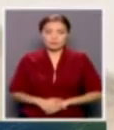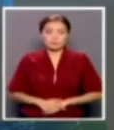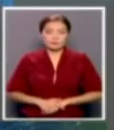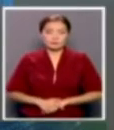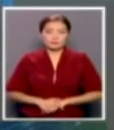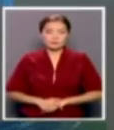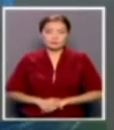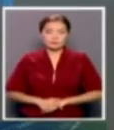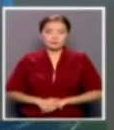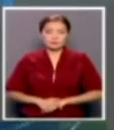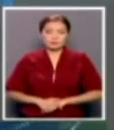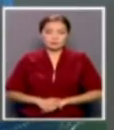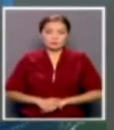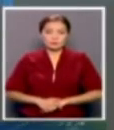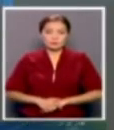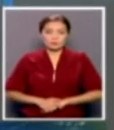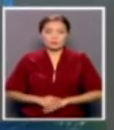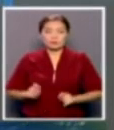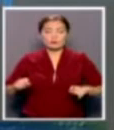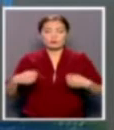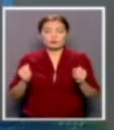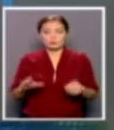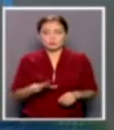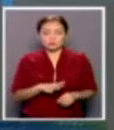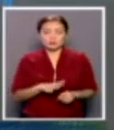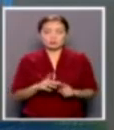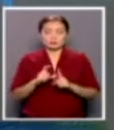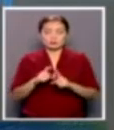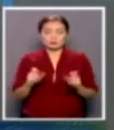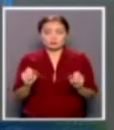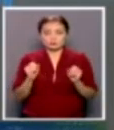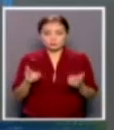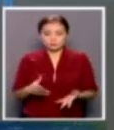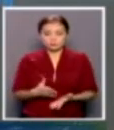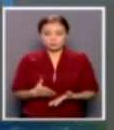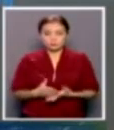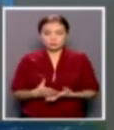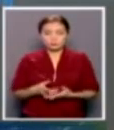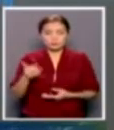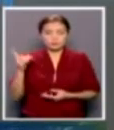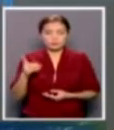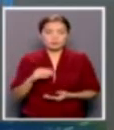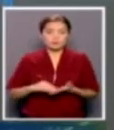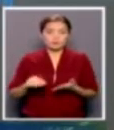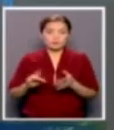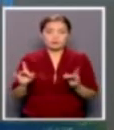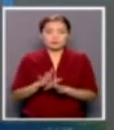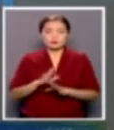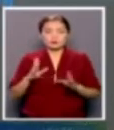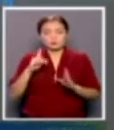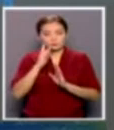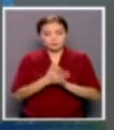Ахметбекұлы. Бәрін беререң жалғыз сөзім үшін сен о дариғай мен жазған бір өлеңге түсінсең